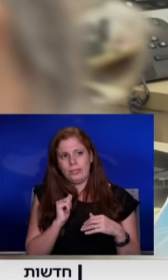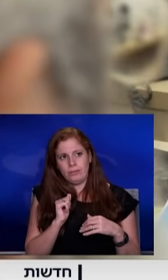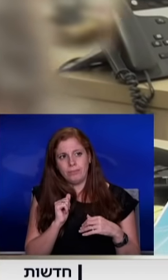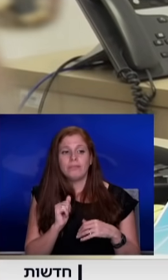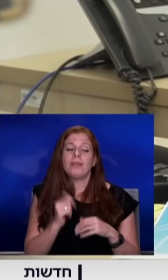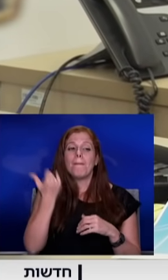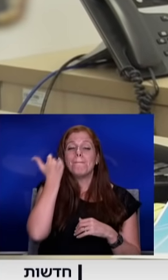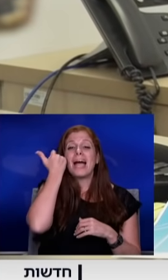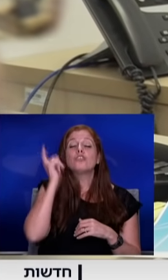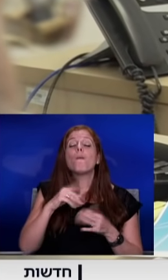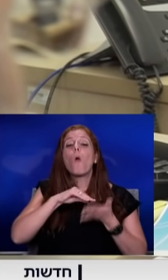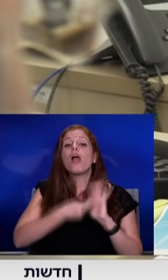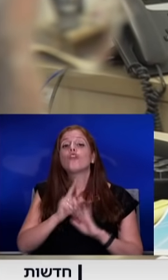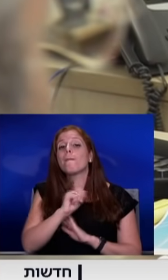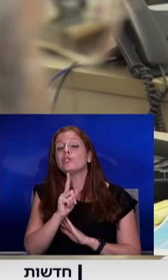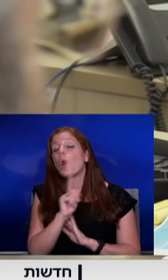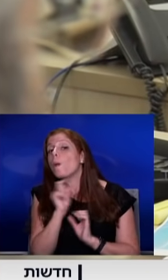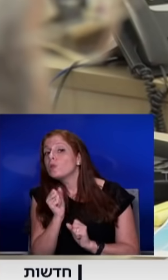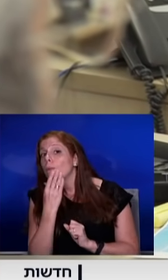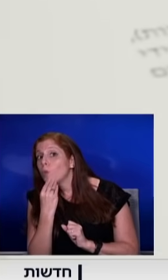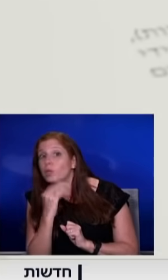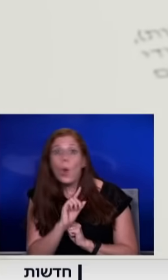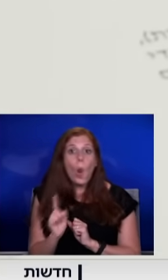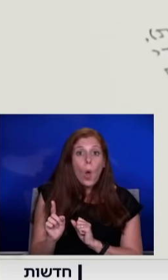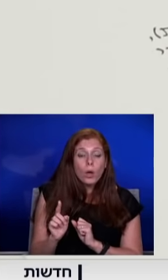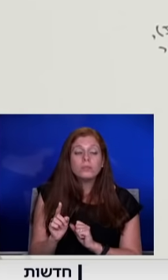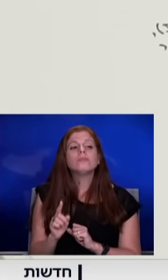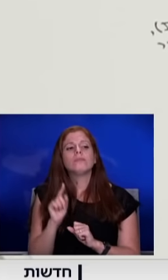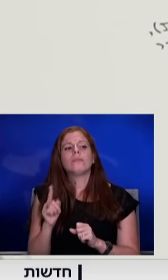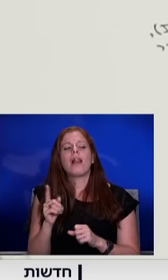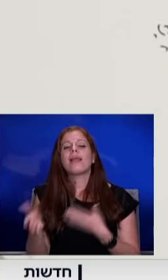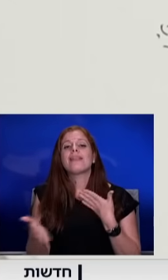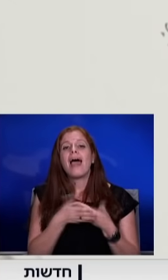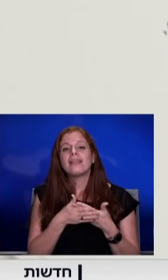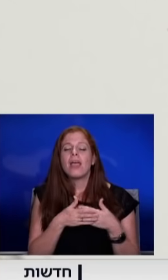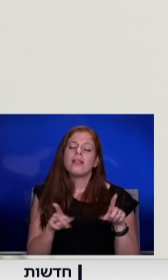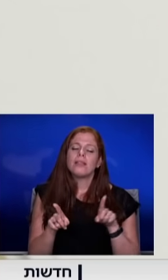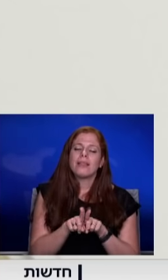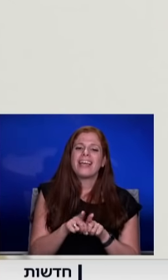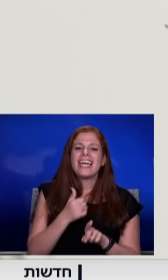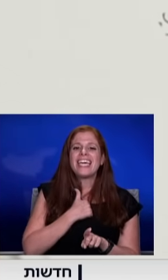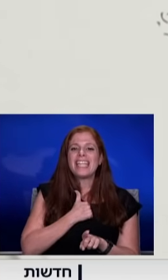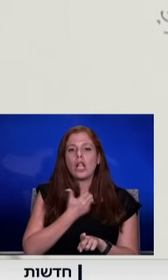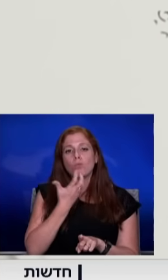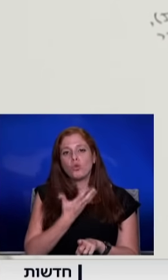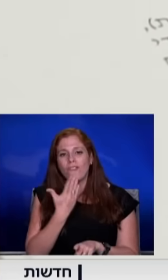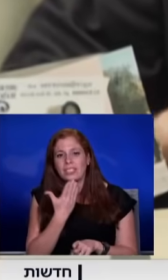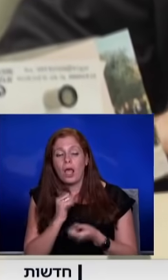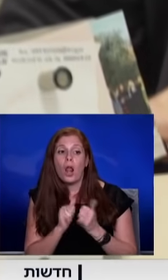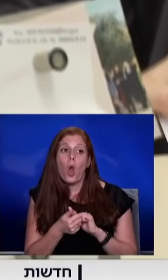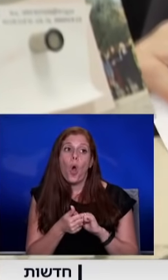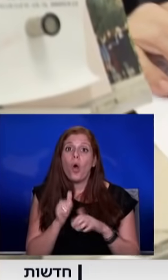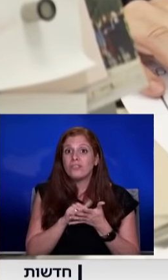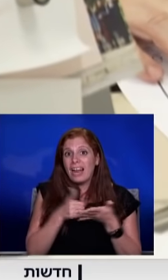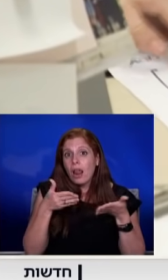שאמור לאשר למי שיהדותו מוטלת בספק ומעוניין בכך להתחתן כדת משה וישראל או חלילה להיקבר.